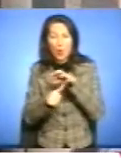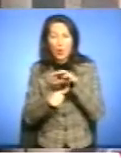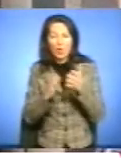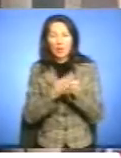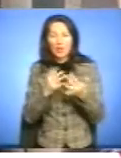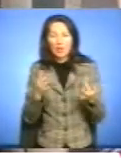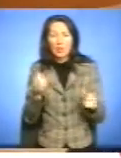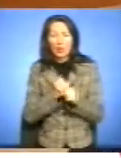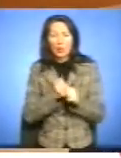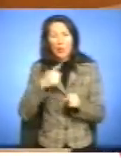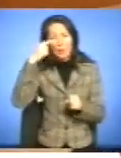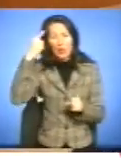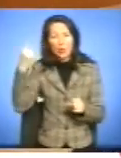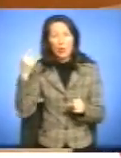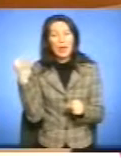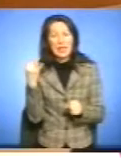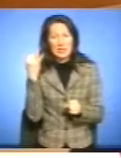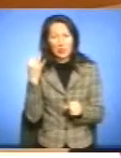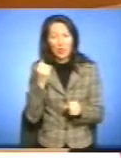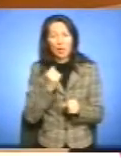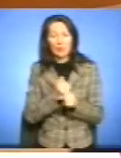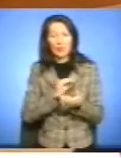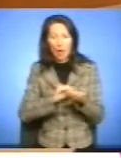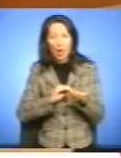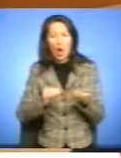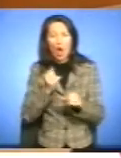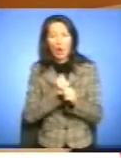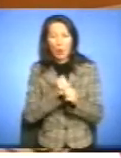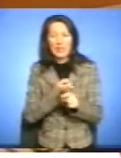з історії. Роботи, які стосуються